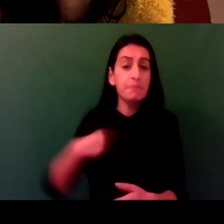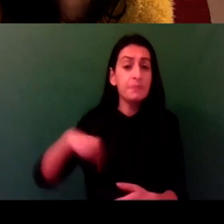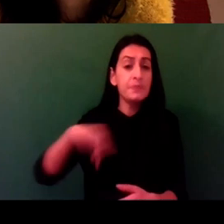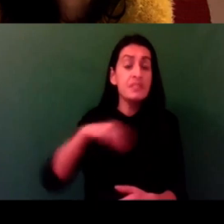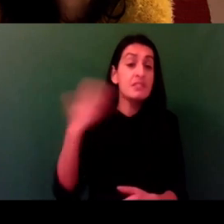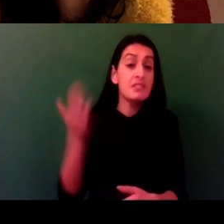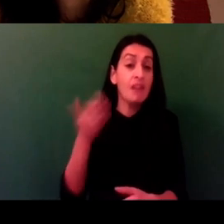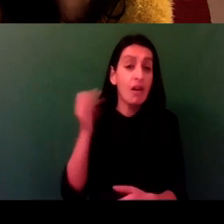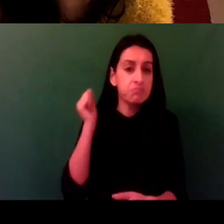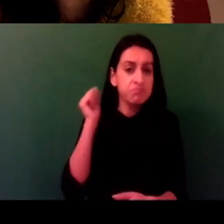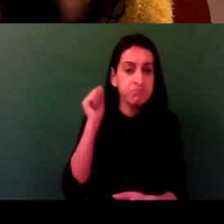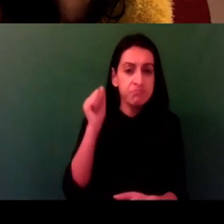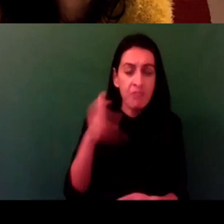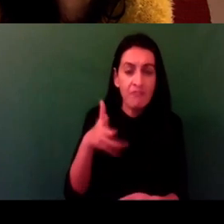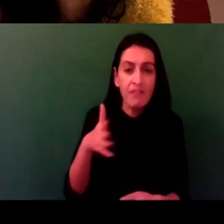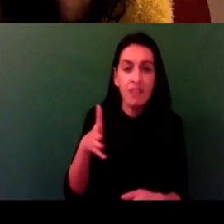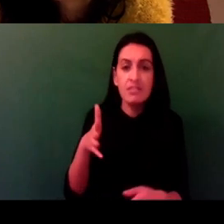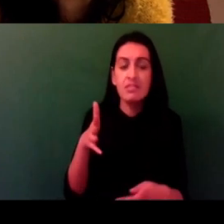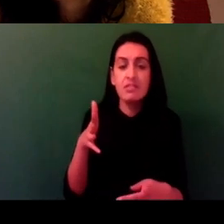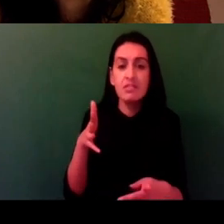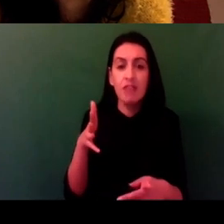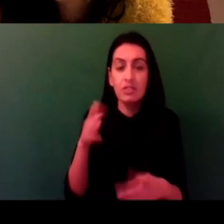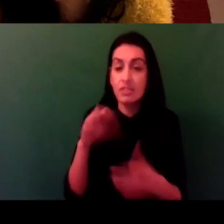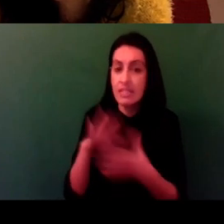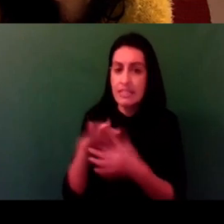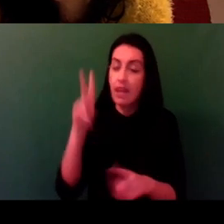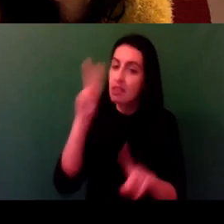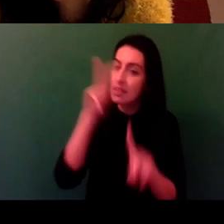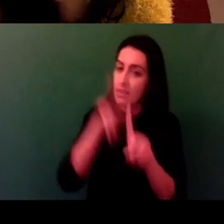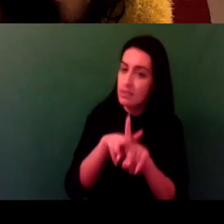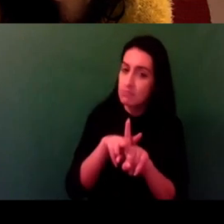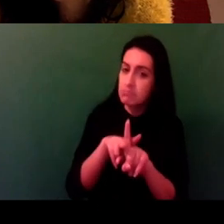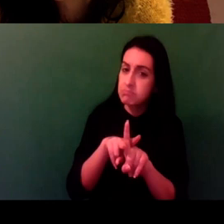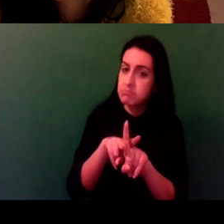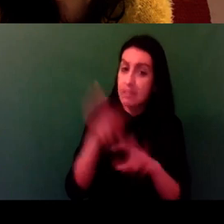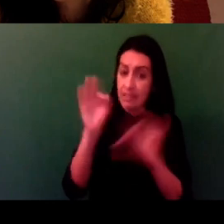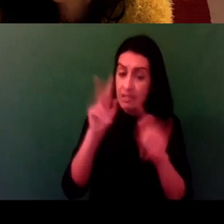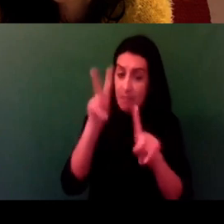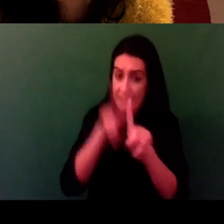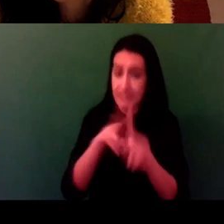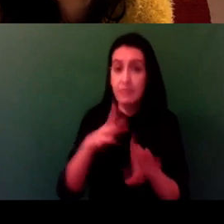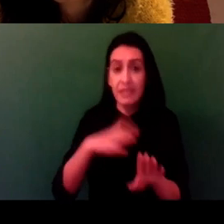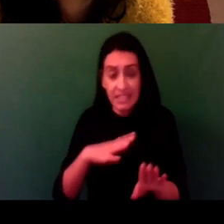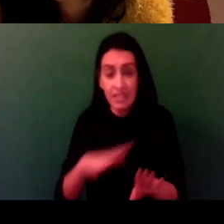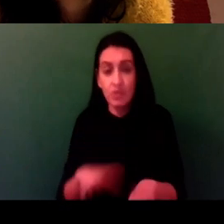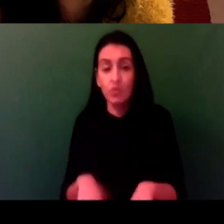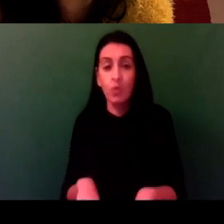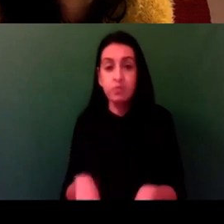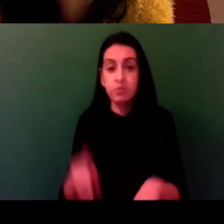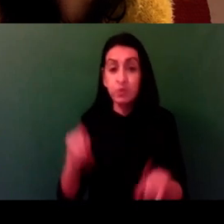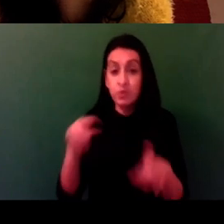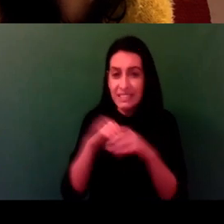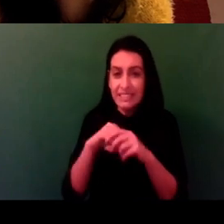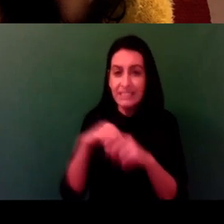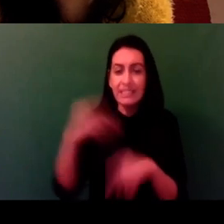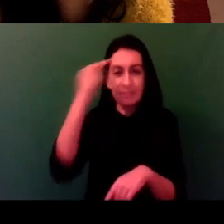uzak olduğunu, tasarım eğitiminin de hala buna çok uzak olduğunu, dolayısıyla içindeki demokrasimiz de buna çok hala uzak olduğunun hakkını